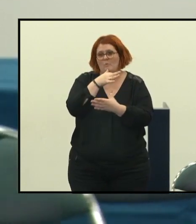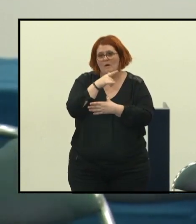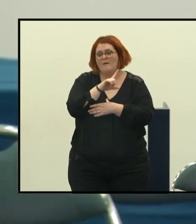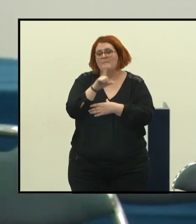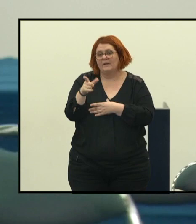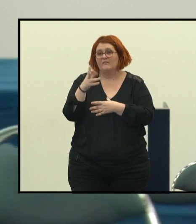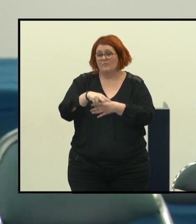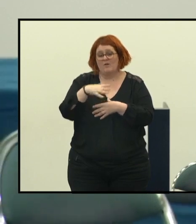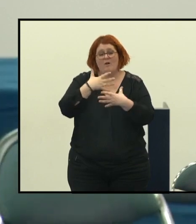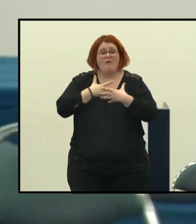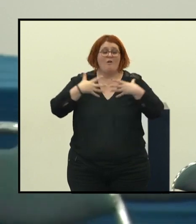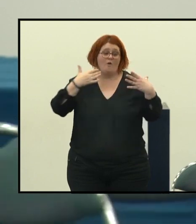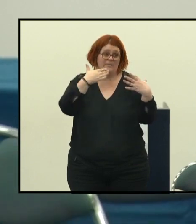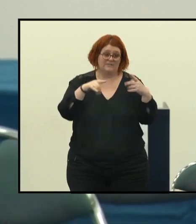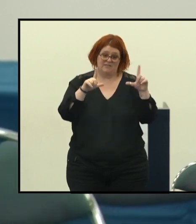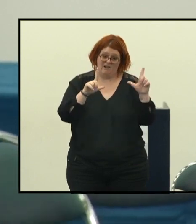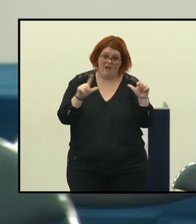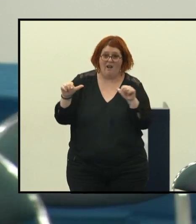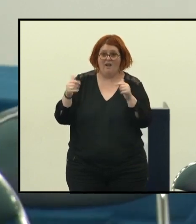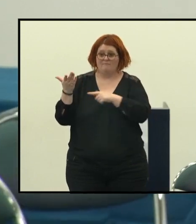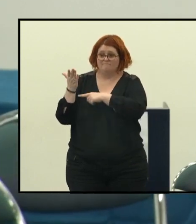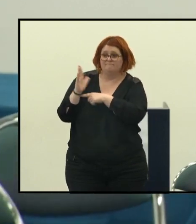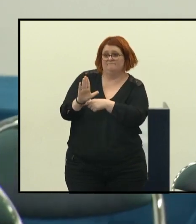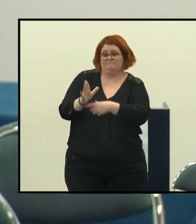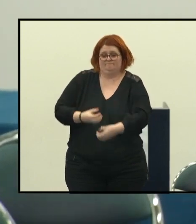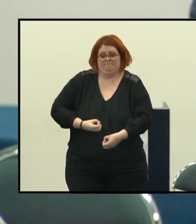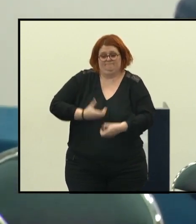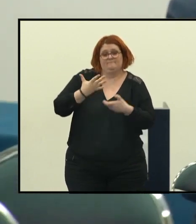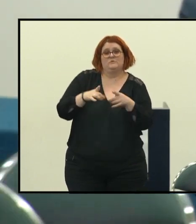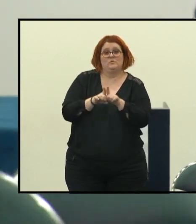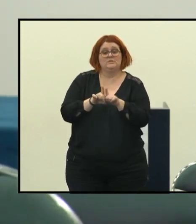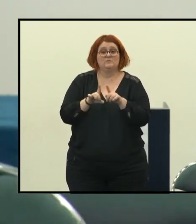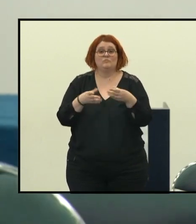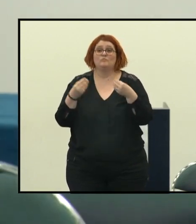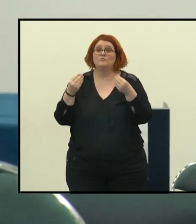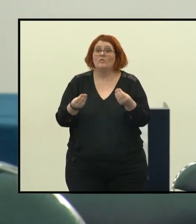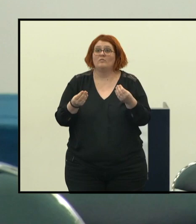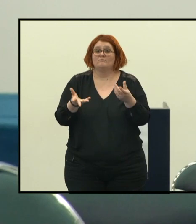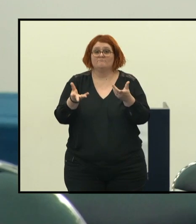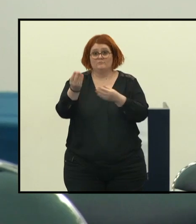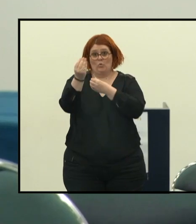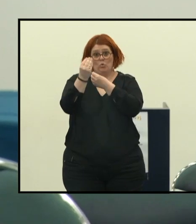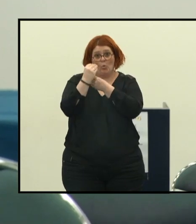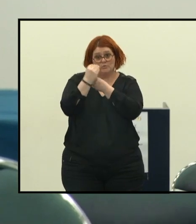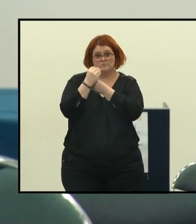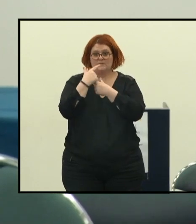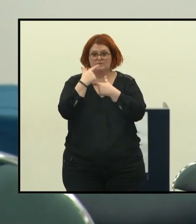merci d'avoir répondu présent à notre appel et de nous avoir aussi bien nourri de